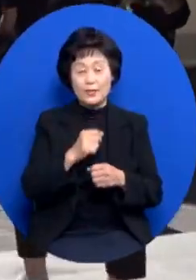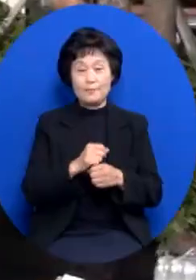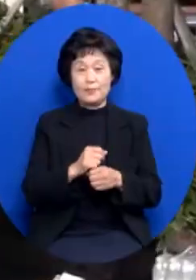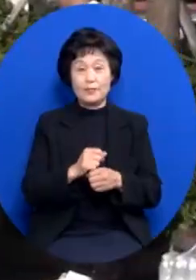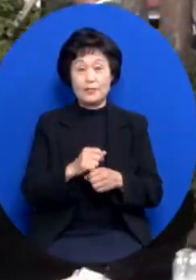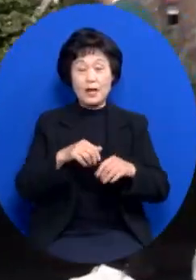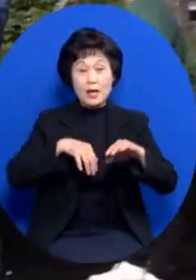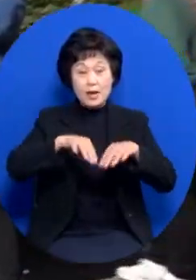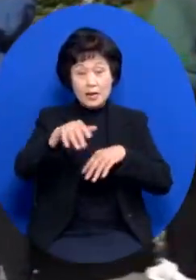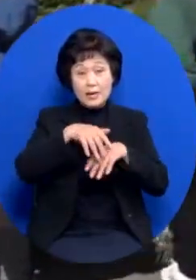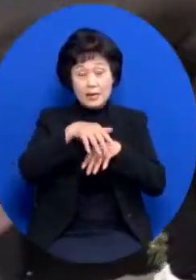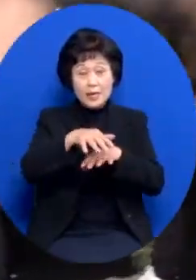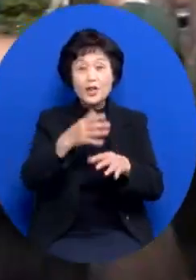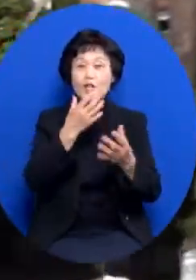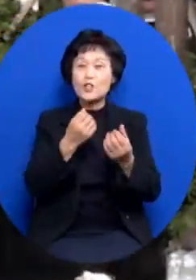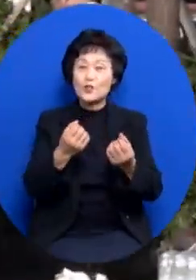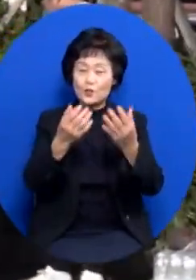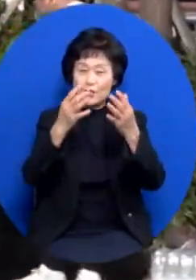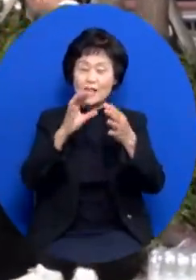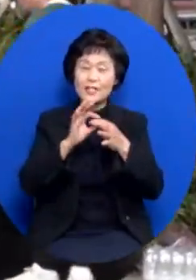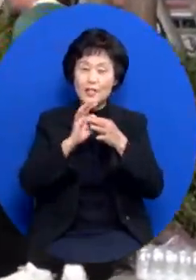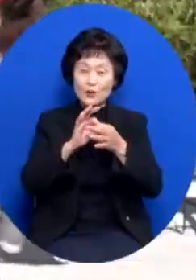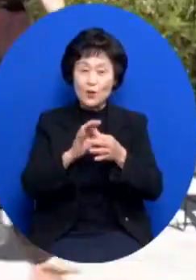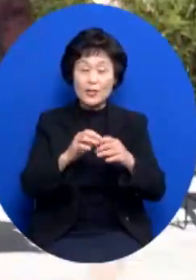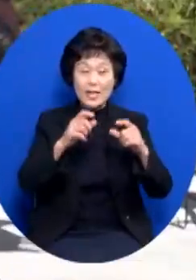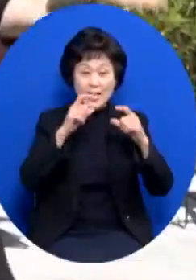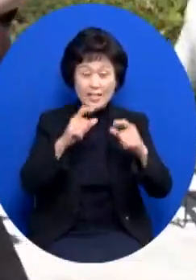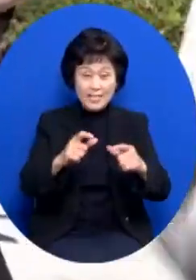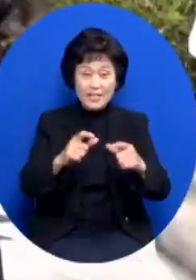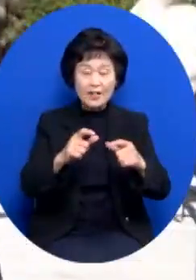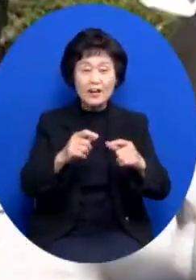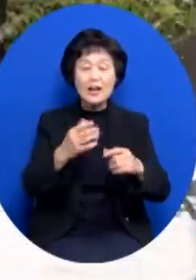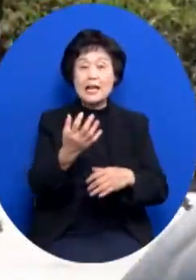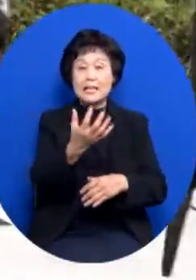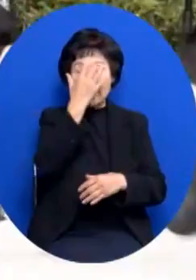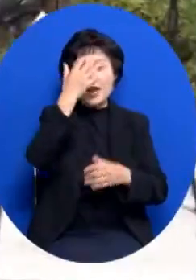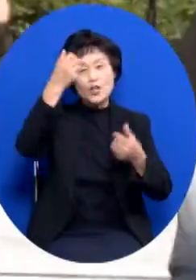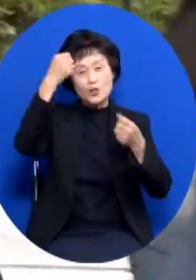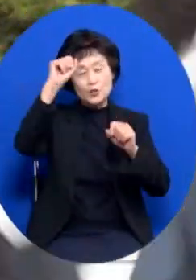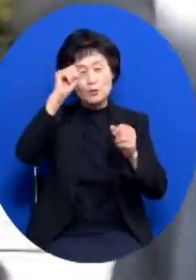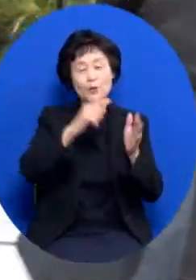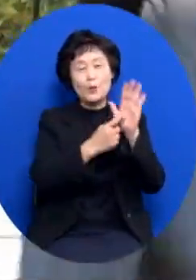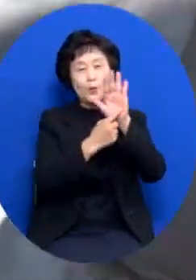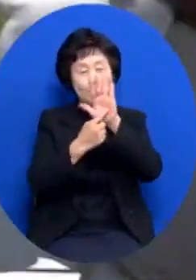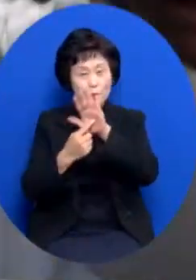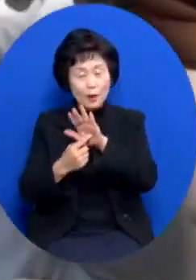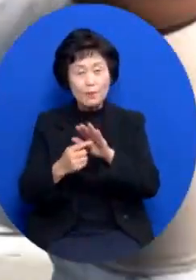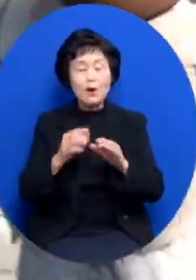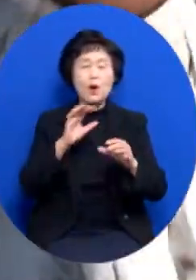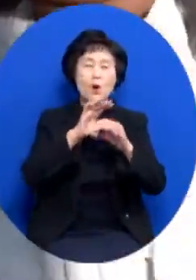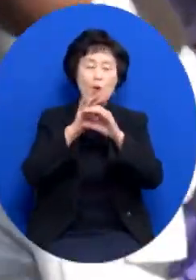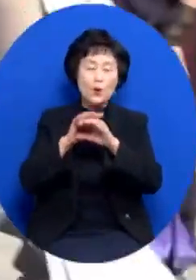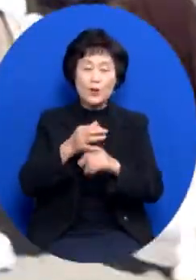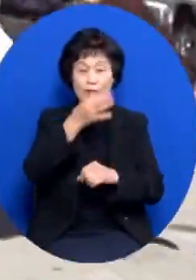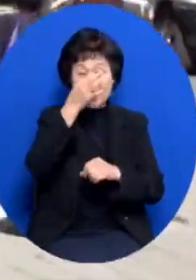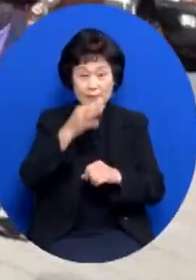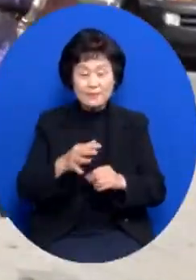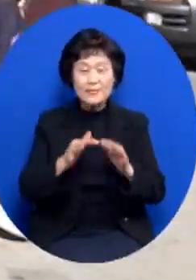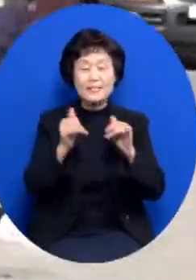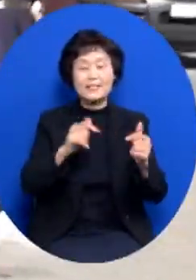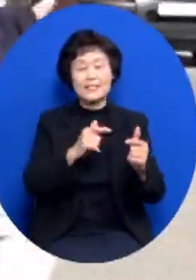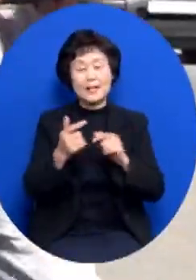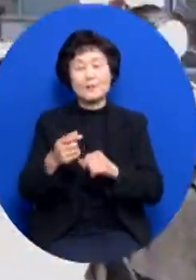코리아 퍼레이드에 참여해 지역 마스코트를 홍보하고 코로나19로 지친 대한민국 국민들에게 웃음을